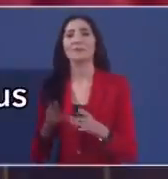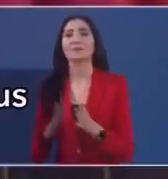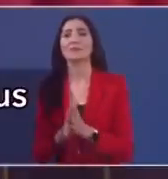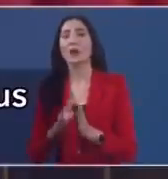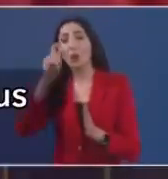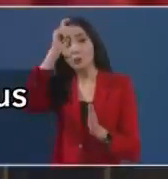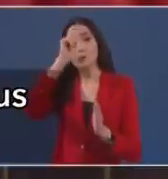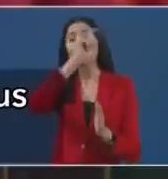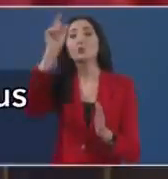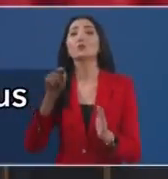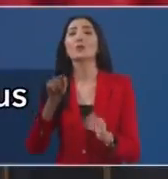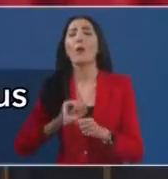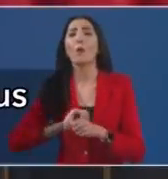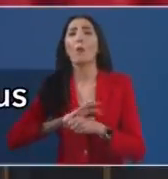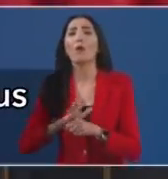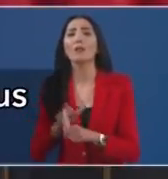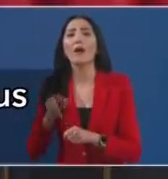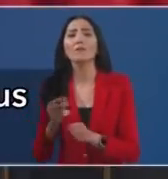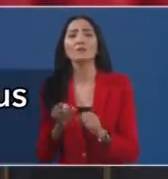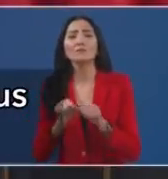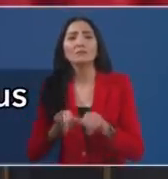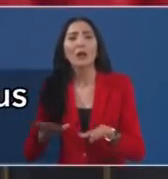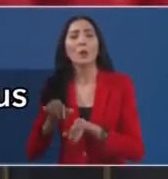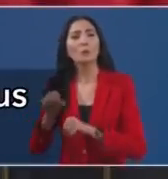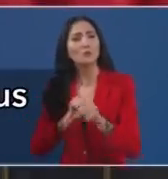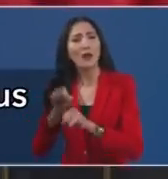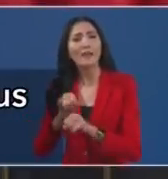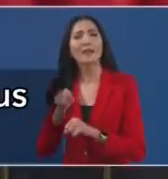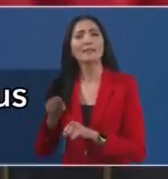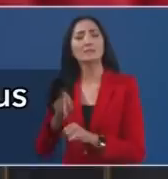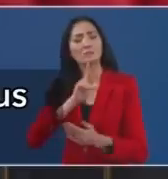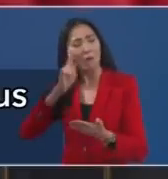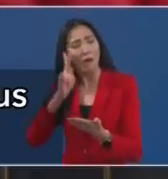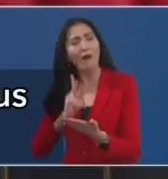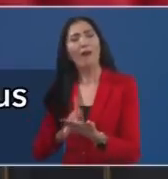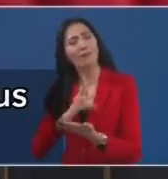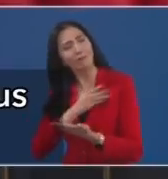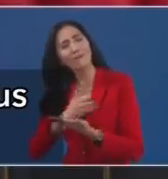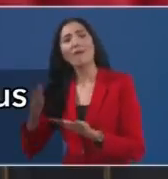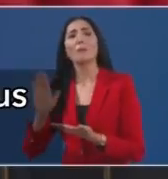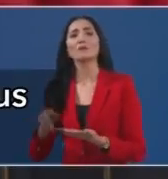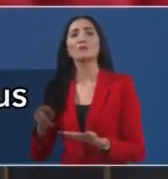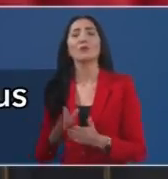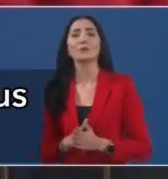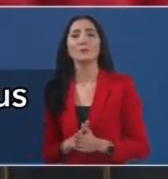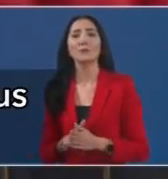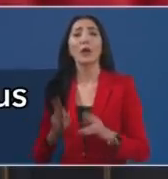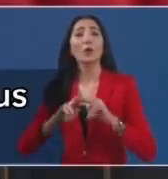şimdi Türkiye Corona virüs salgını ile mücadelesini kararlılıkla sürdürüyor